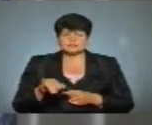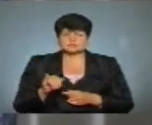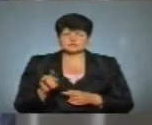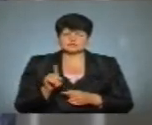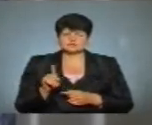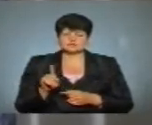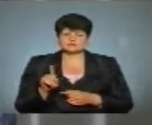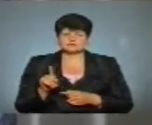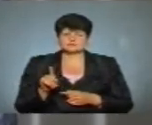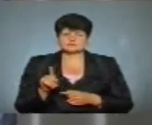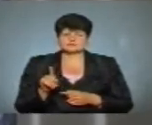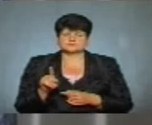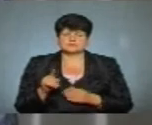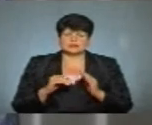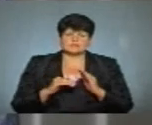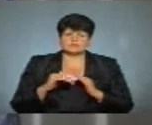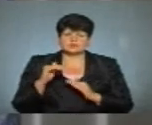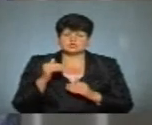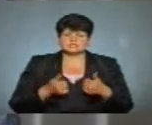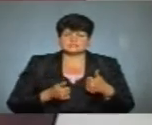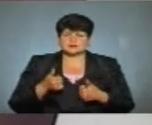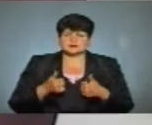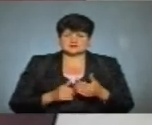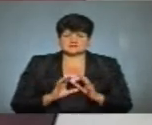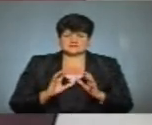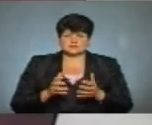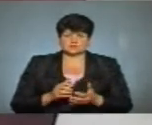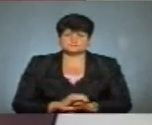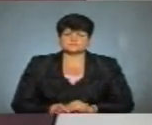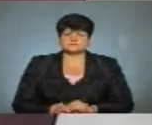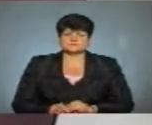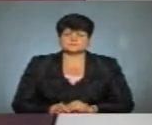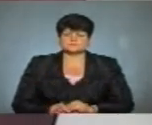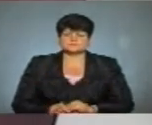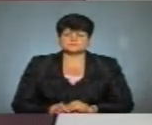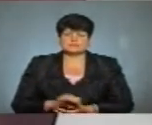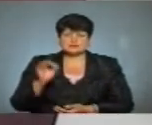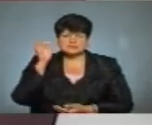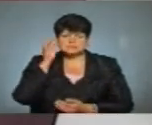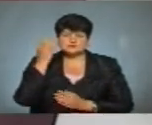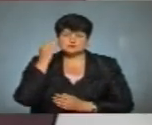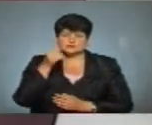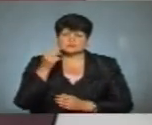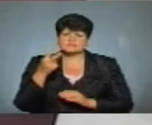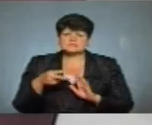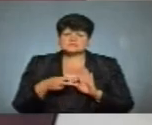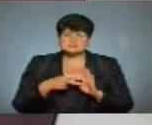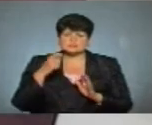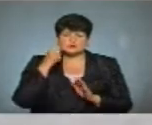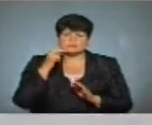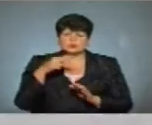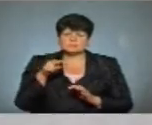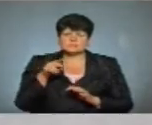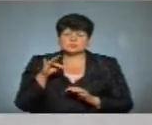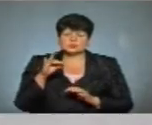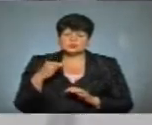слонав гімн на найвищих змаганнях світу. Нагадаю, торік 27-річний Дмитро